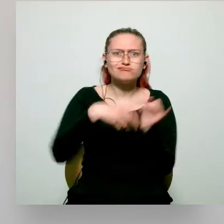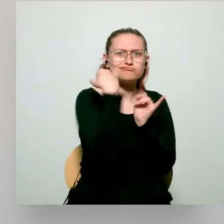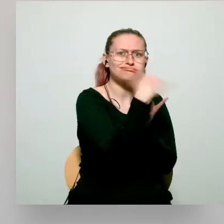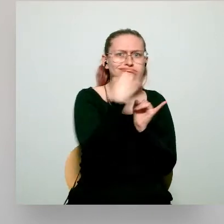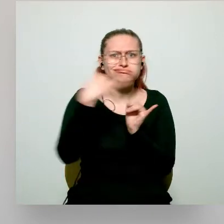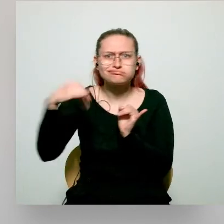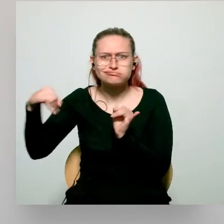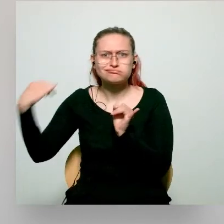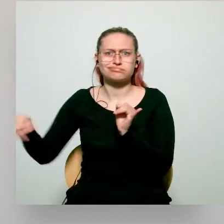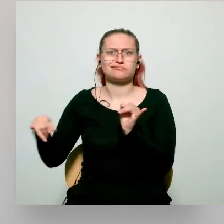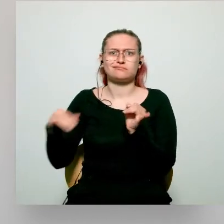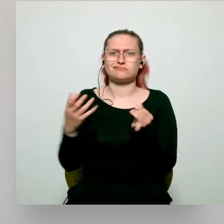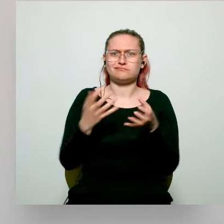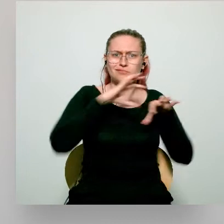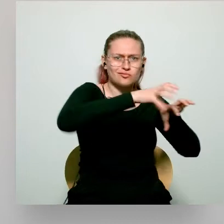pluralizmem,